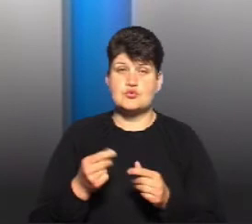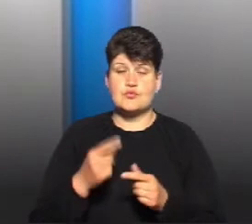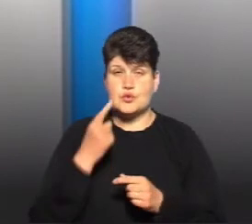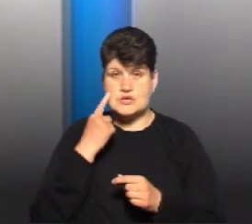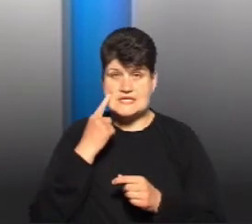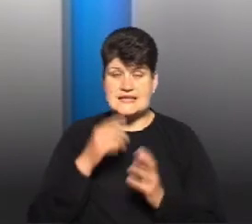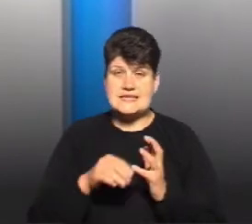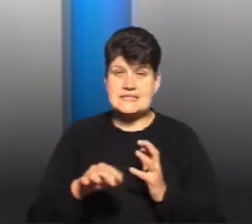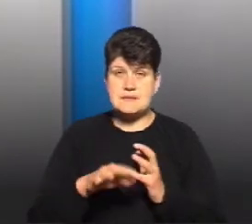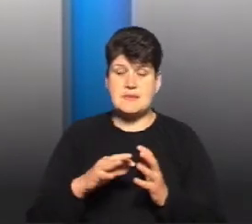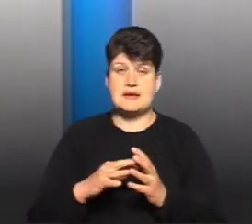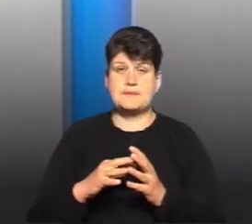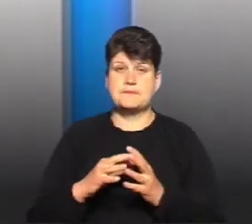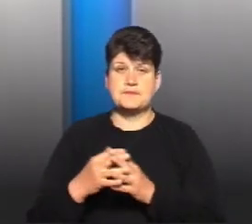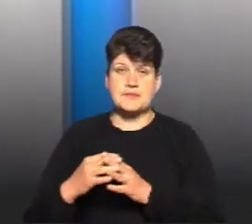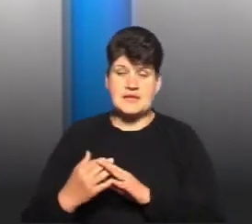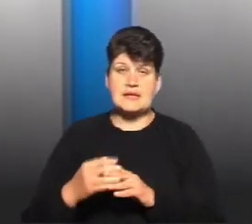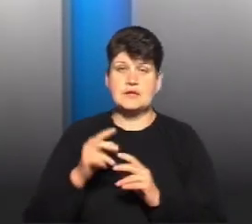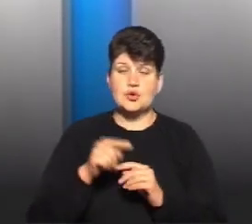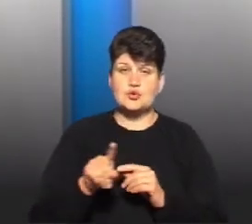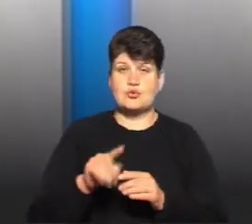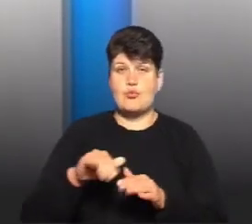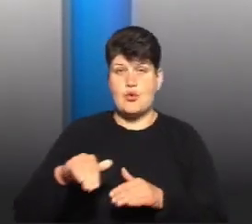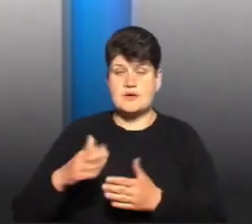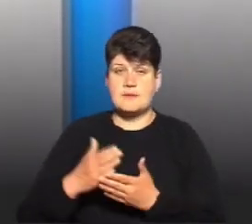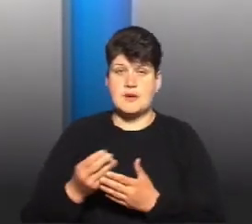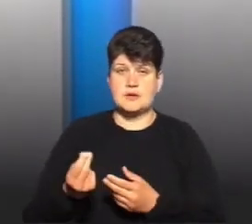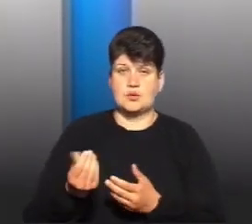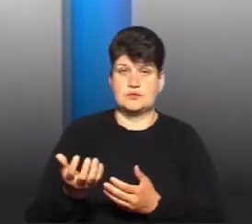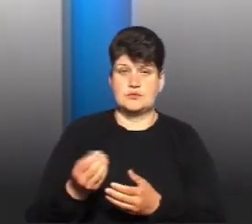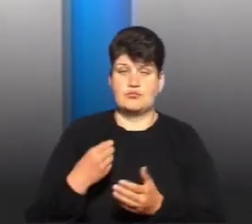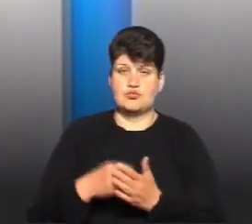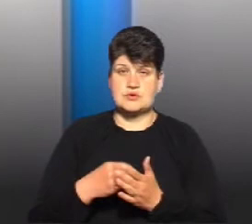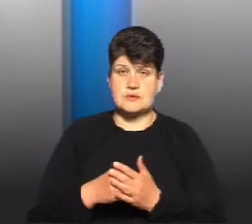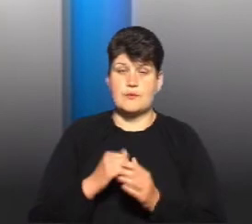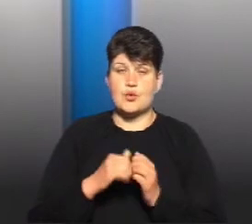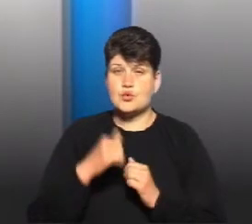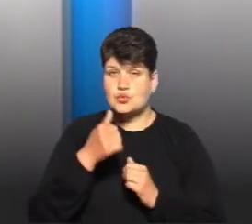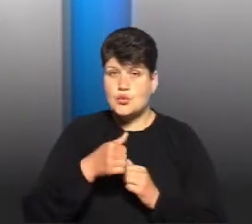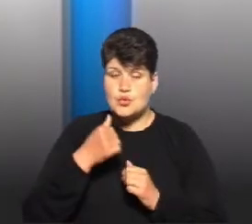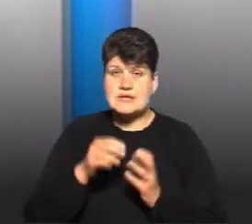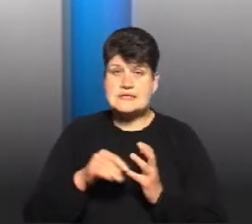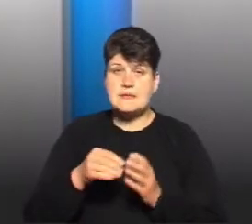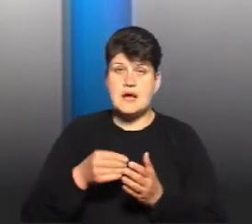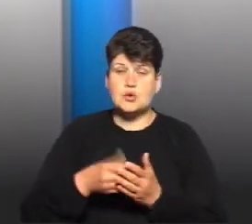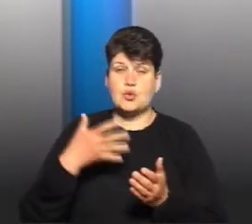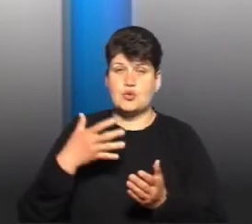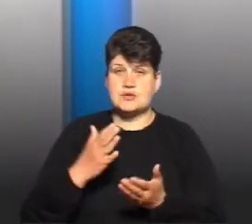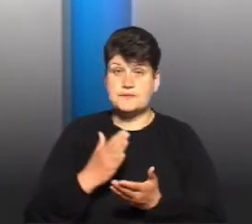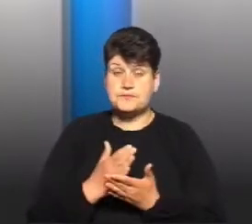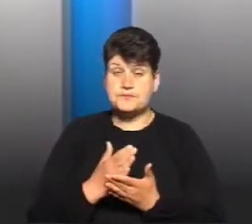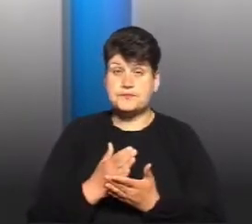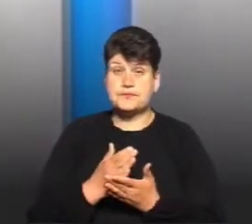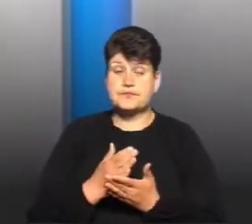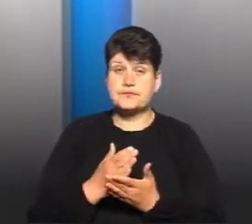населених пунктів для того, щоб в процесі потім також мати надходження до бюджету. Тому що з кожним роком земля дорожчає, і якщо